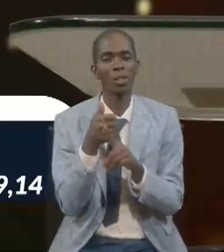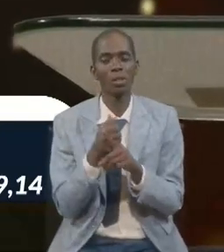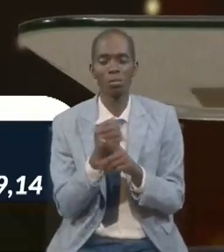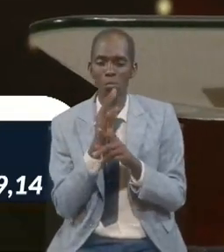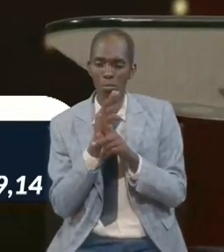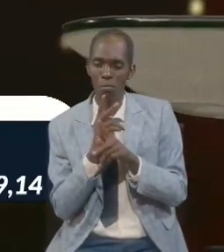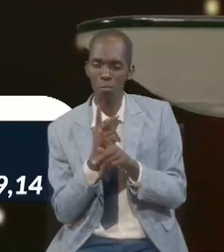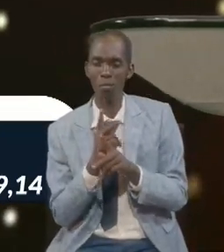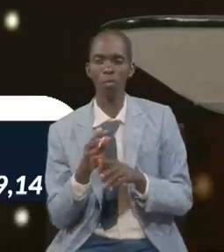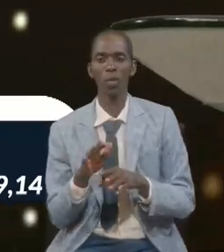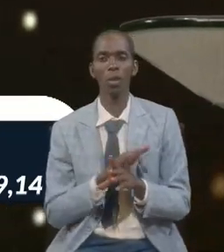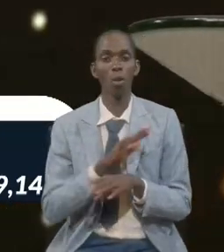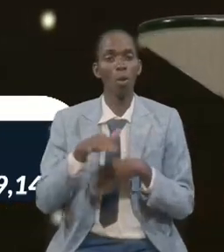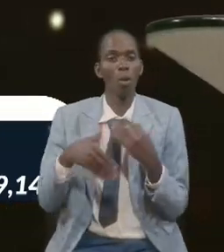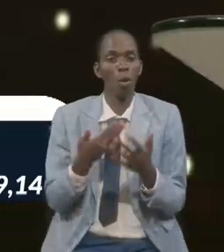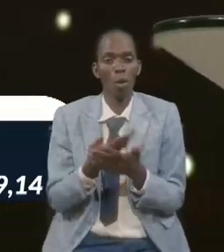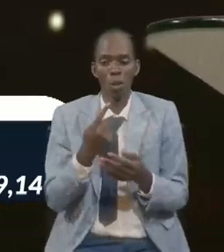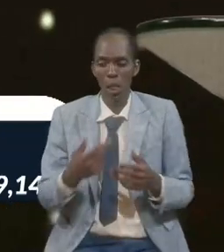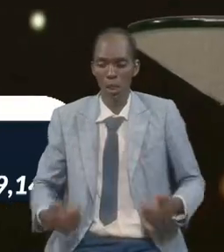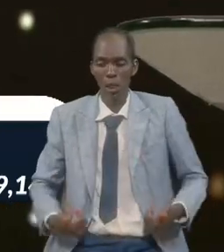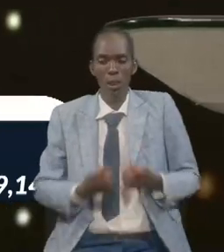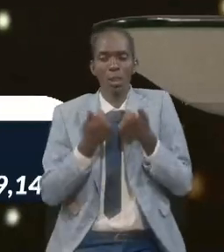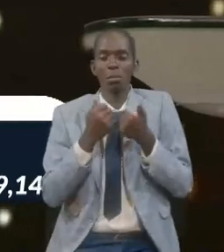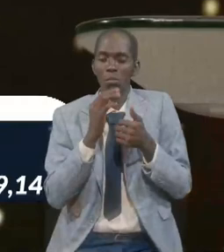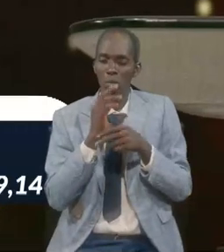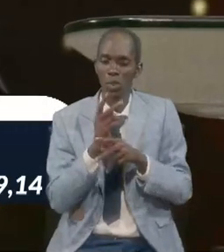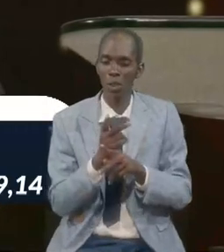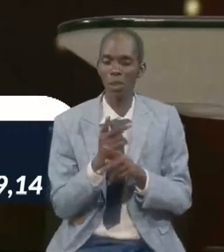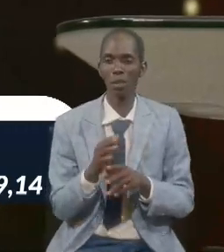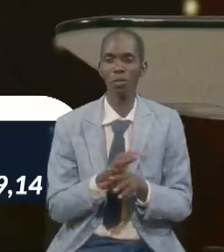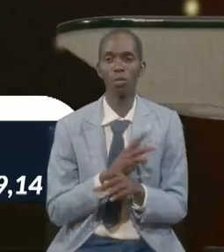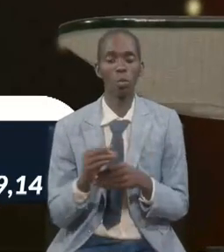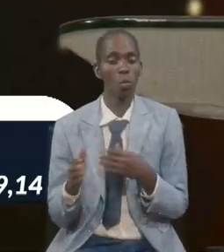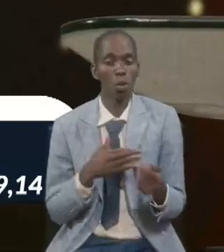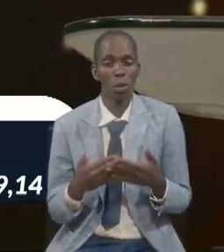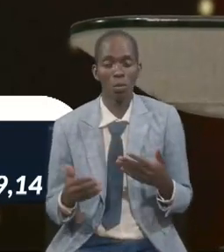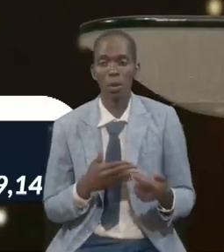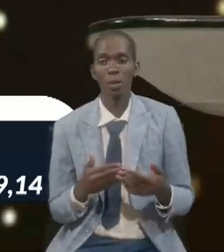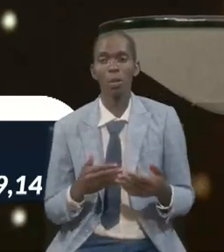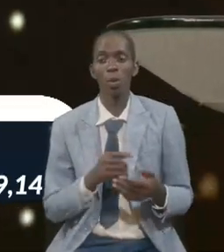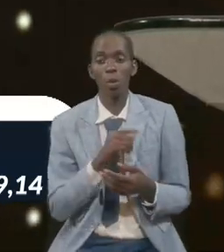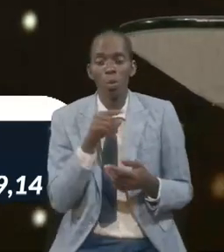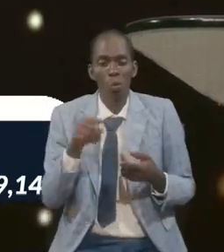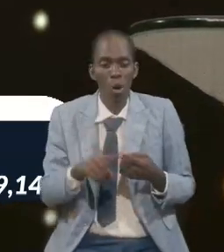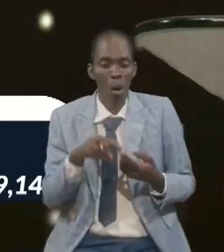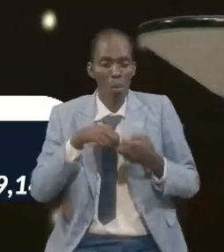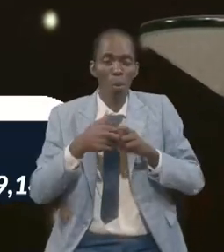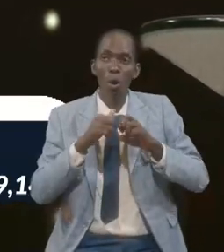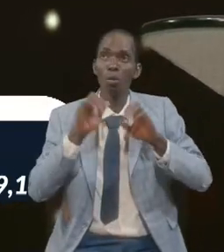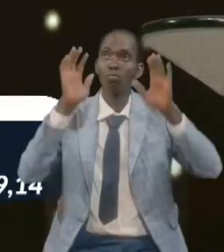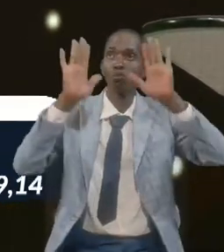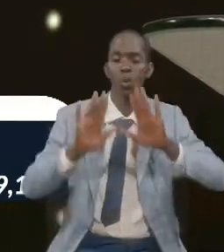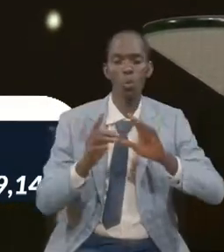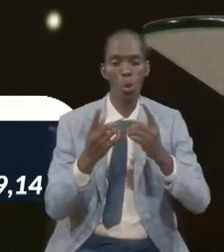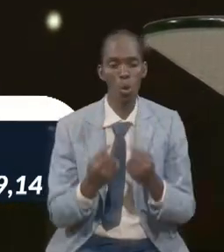Veillez sur ces défis. Veillez sur la crise. Et quand la